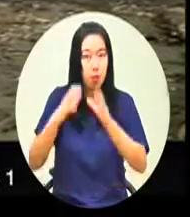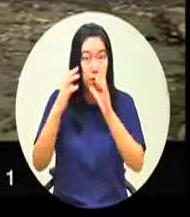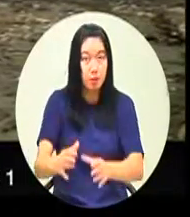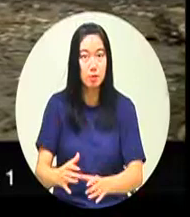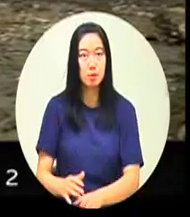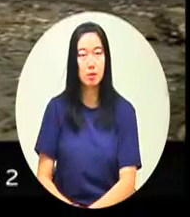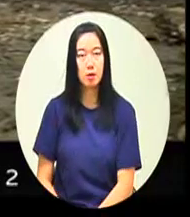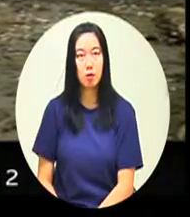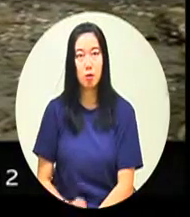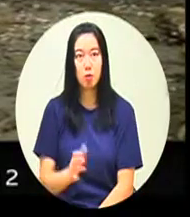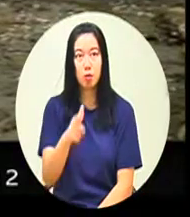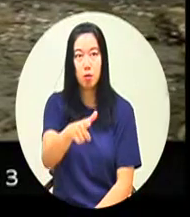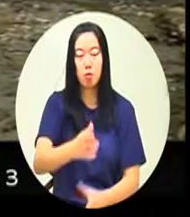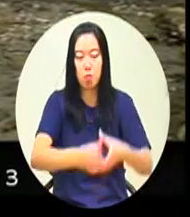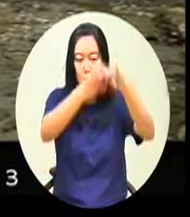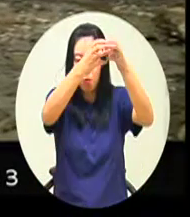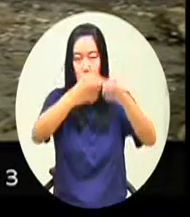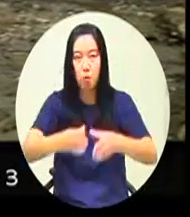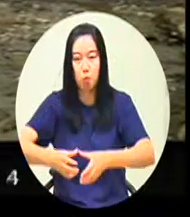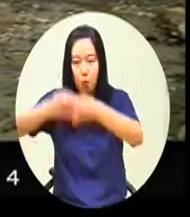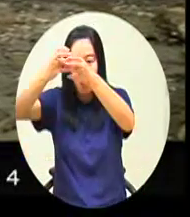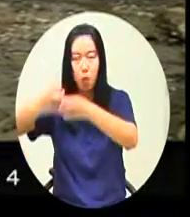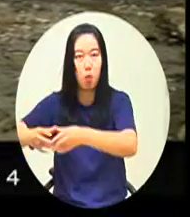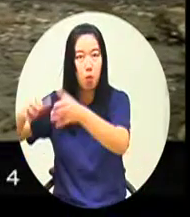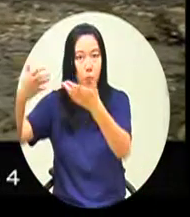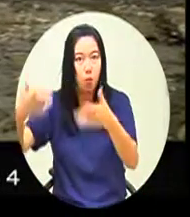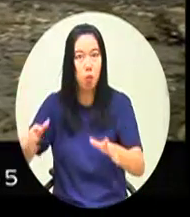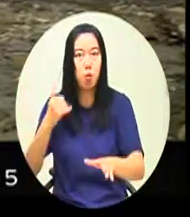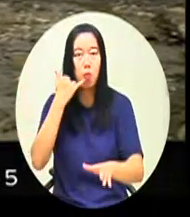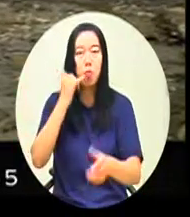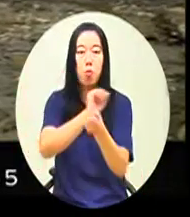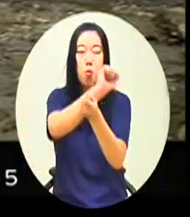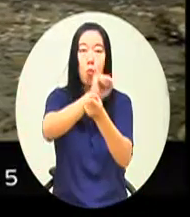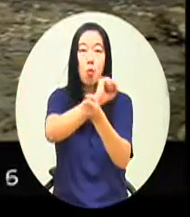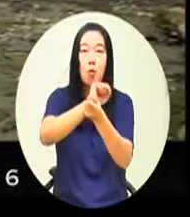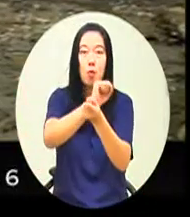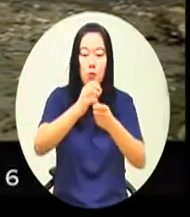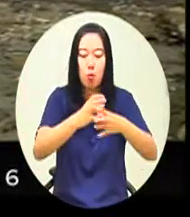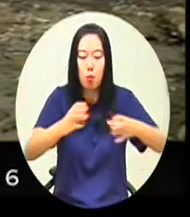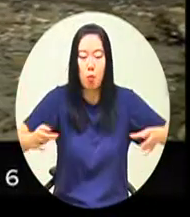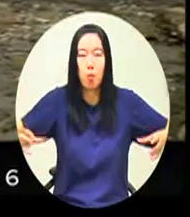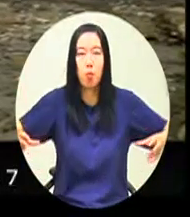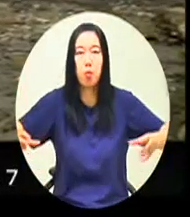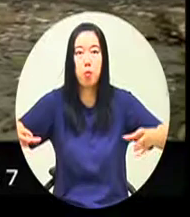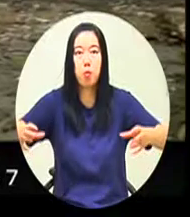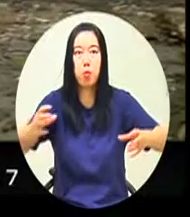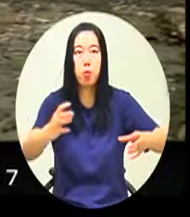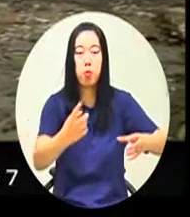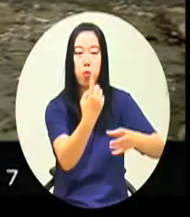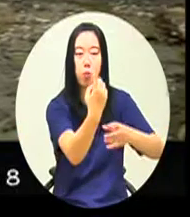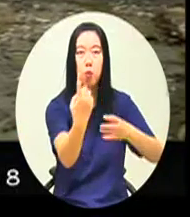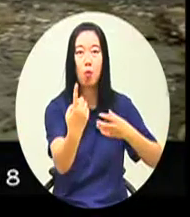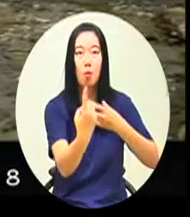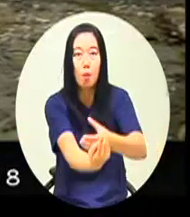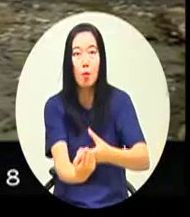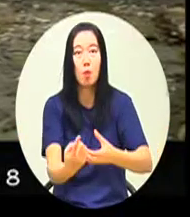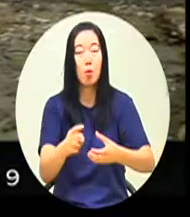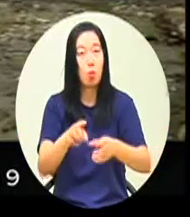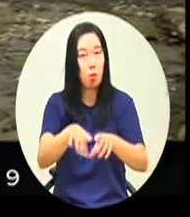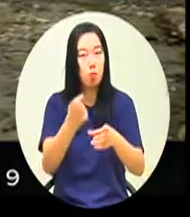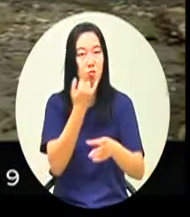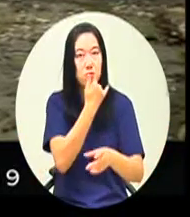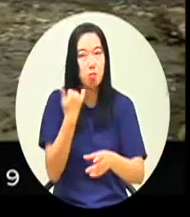么多柱子，这柱子呢漂流木一挡了以后呢，搞不好将来这个桥整个就垮了。好，你看